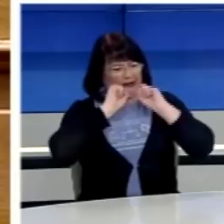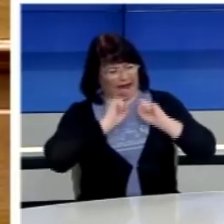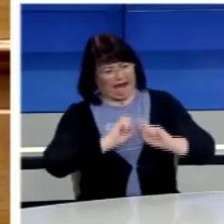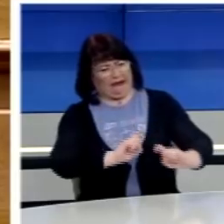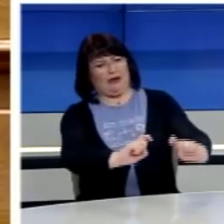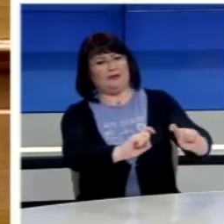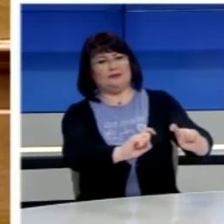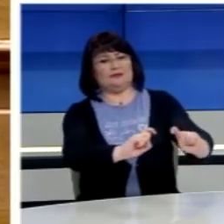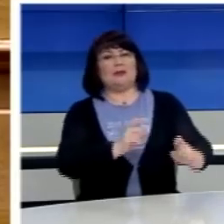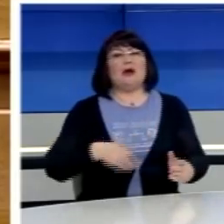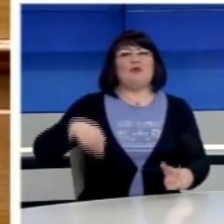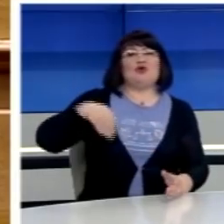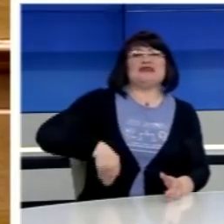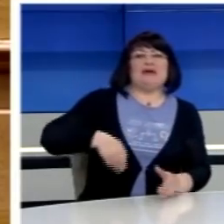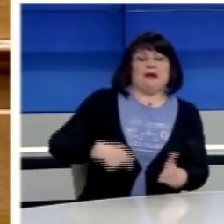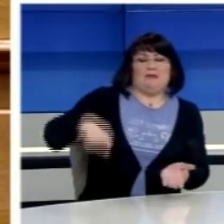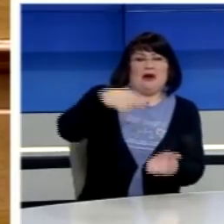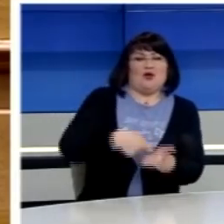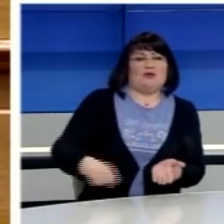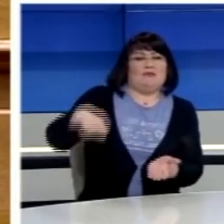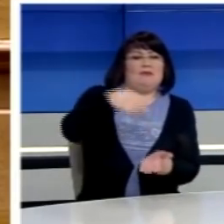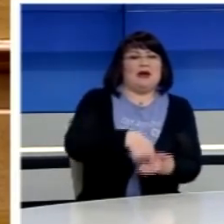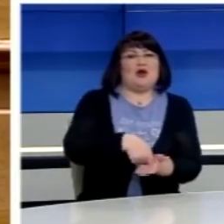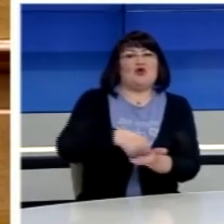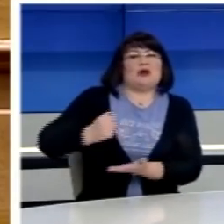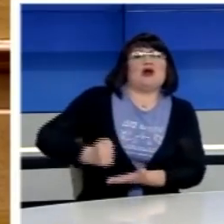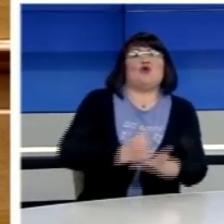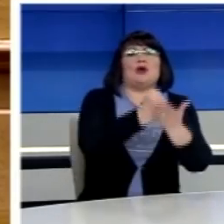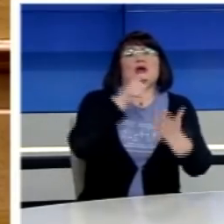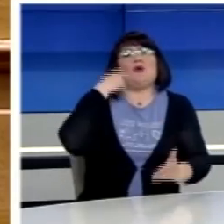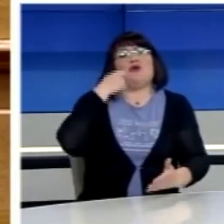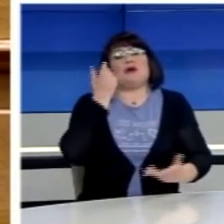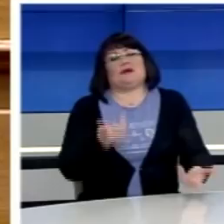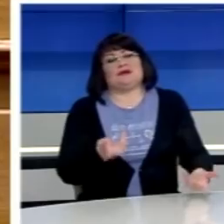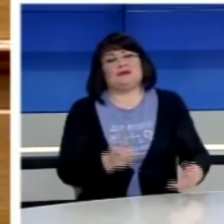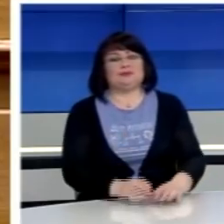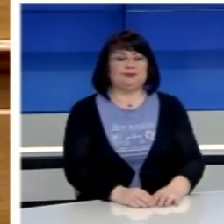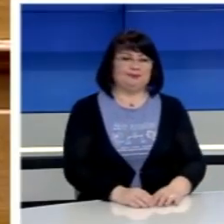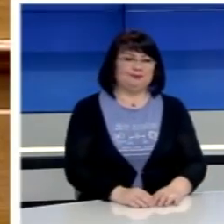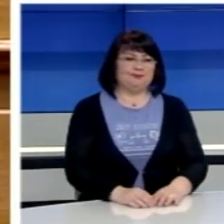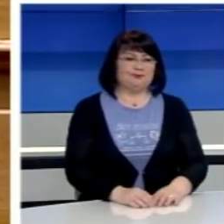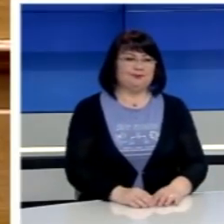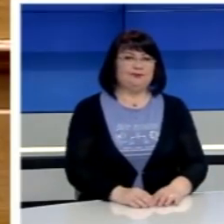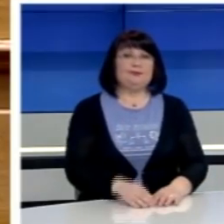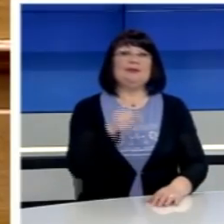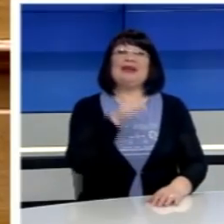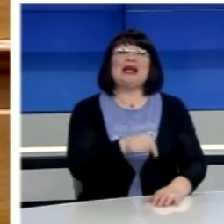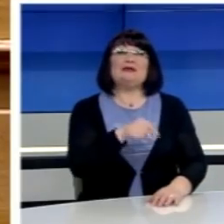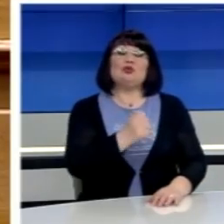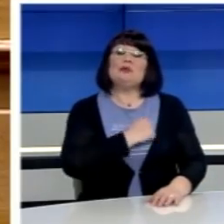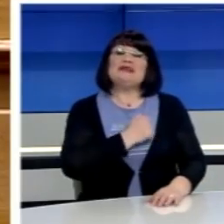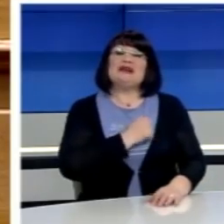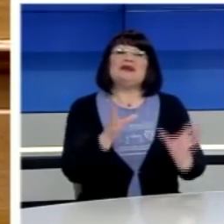εξαρτημένα από την τσέπη των γονιών και από κάποιους χορηγούς. Όμως αυτή η αντιδραστική αντίληψη για το